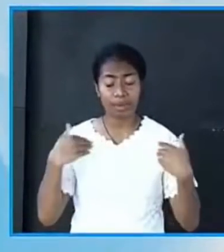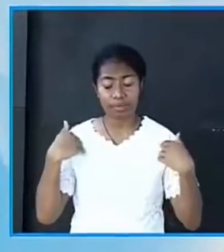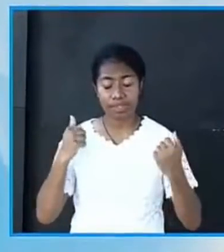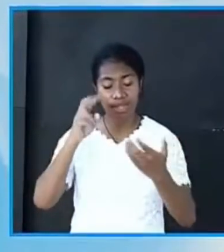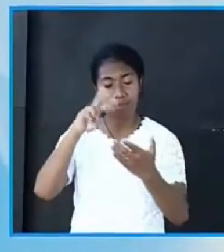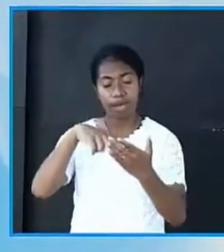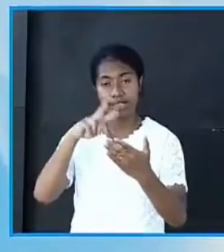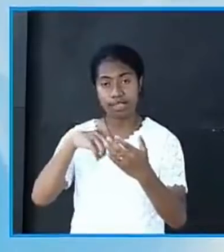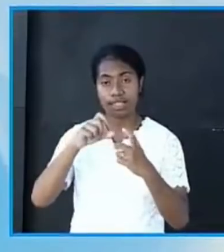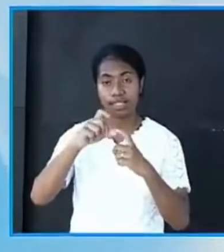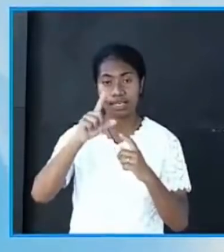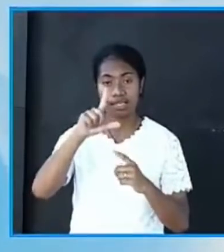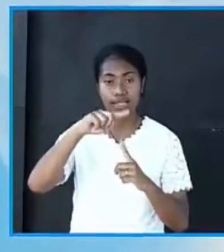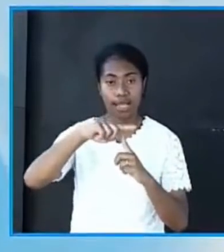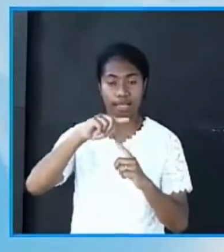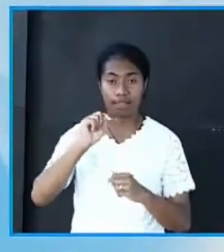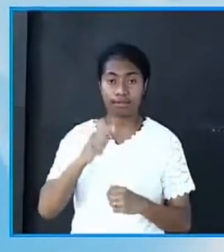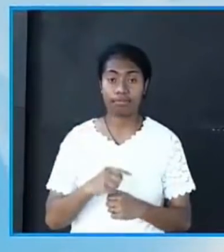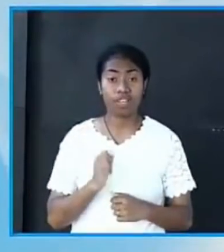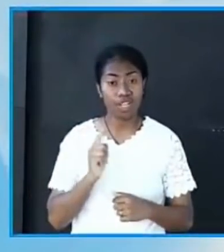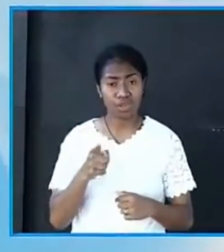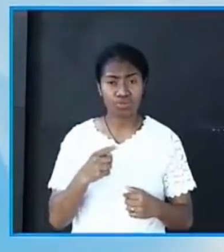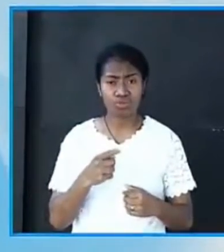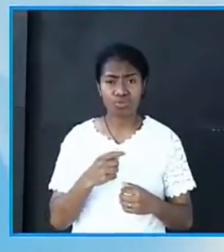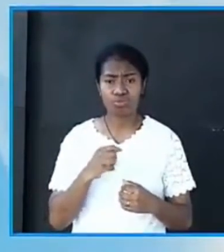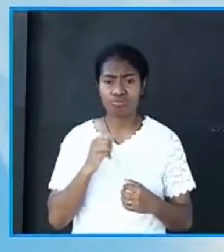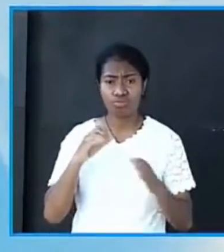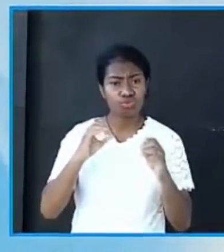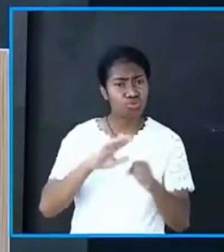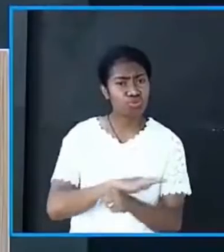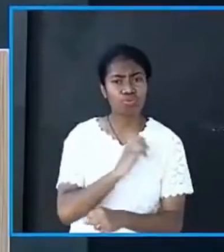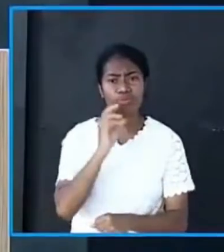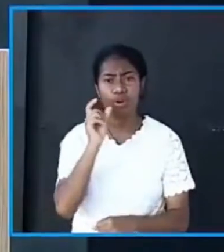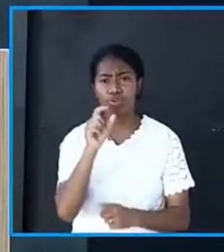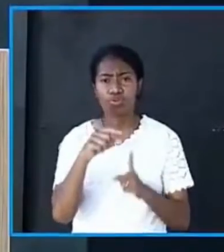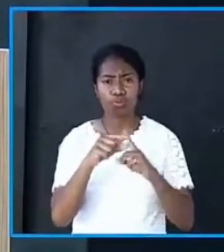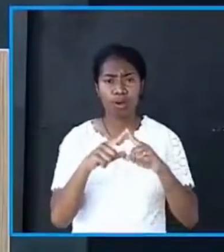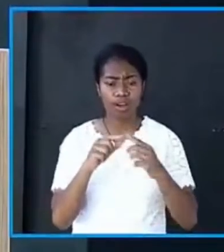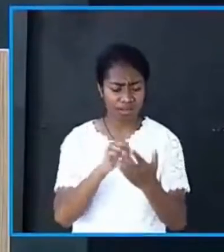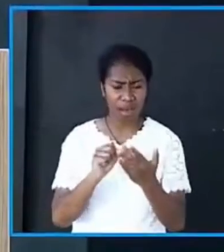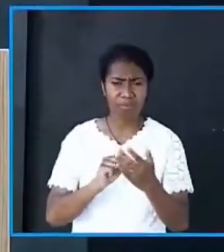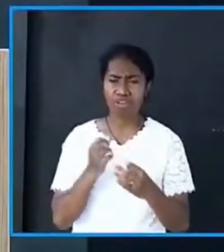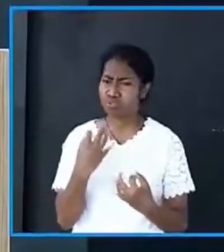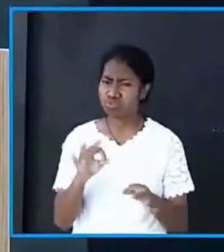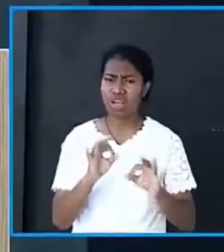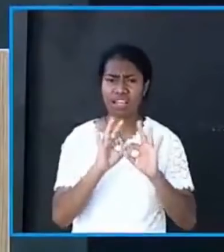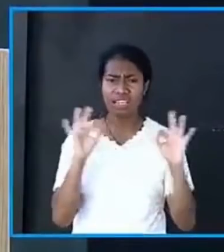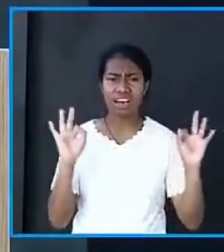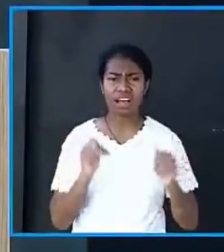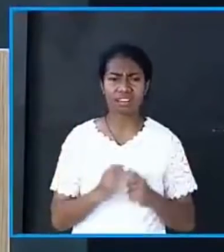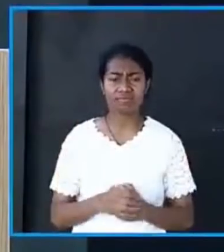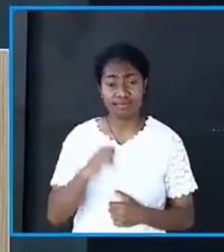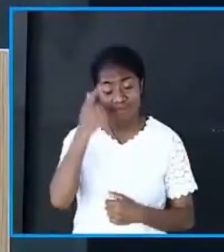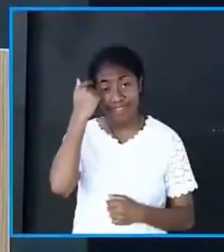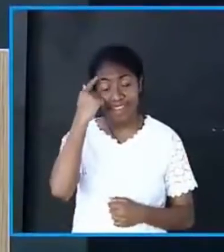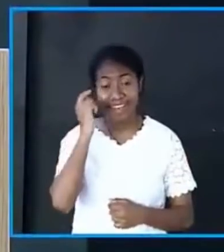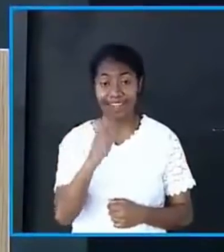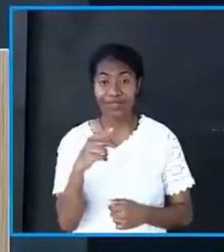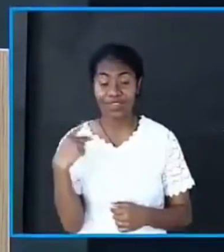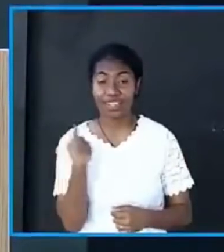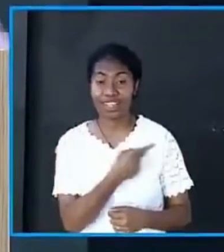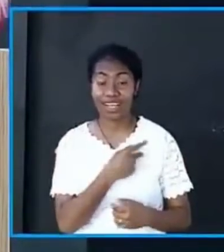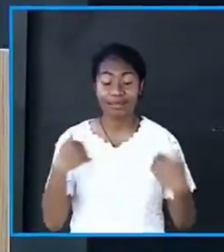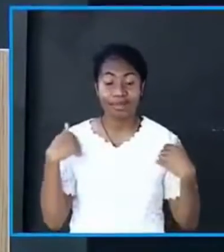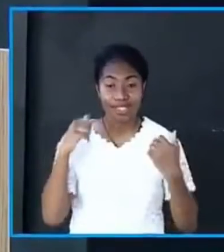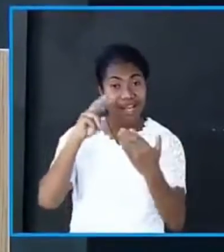menurut rupa Allah gambar sudah tidak ada kalau begitu kita bisa lihat gambar